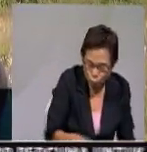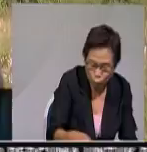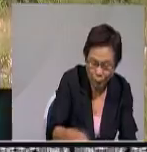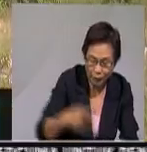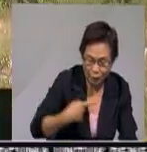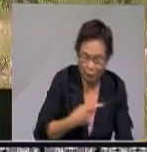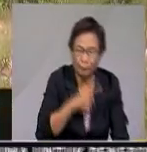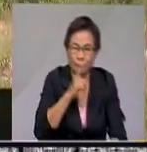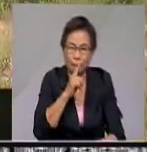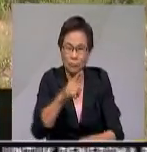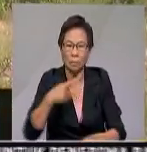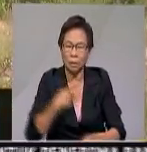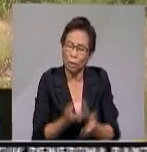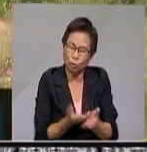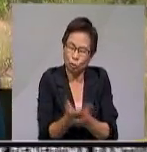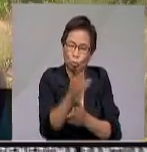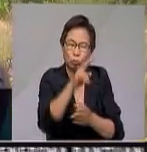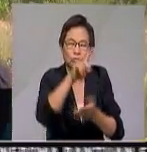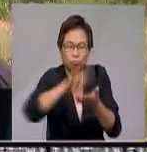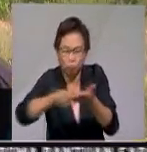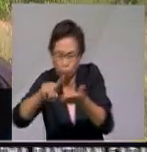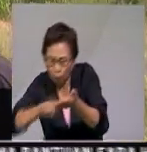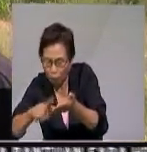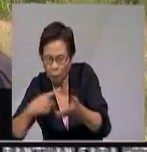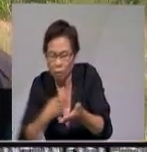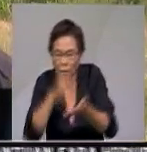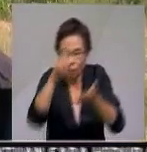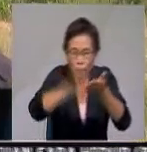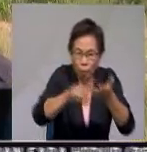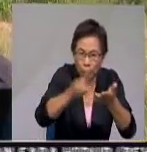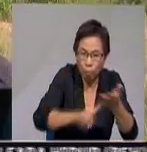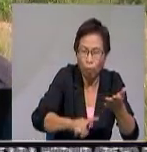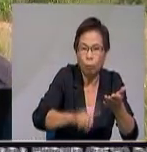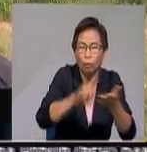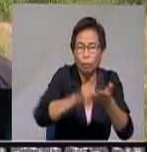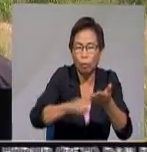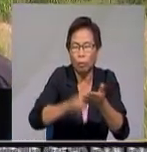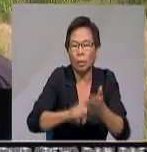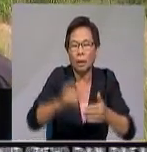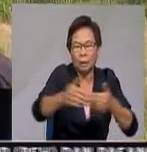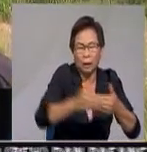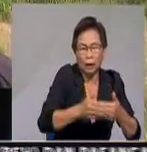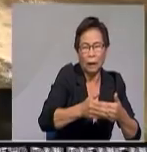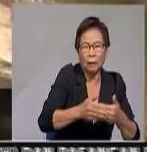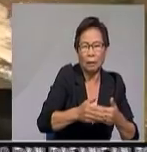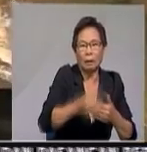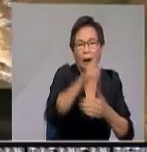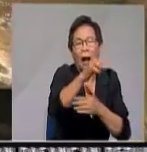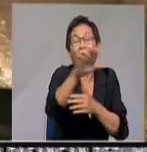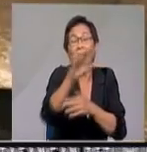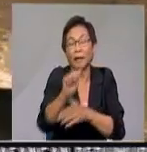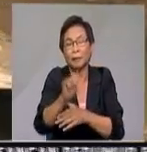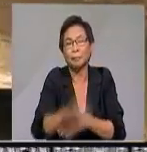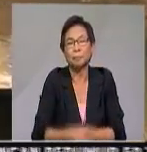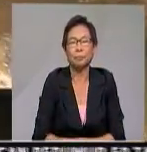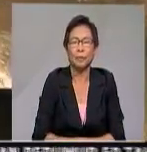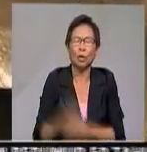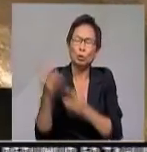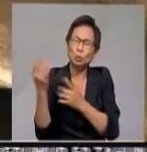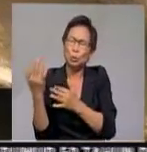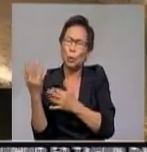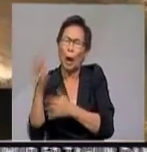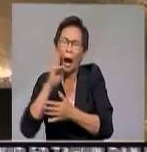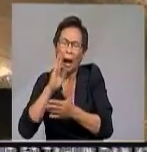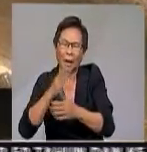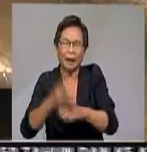pastikan kita akan terus monitor zero ton tu dekat loji rawatan kumbahan. Sementara menunggu bekalan